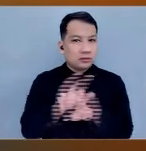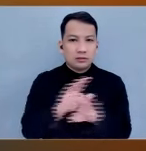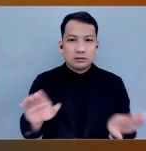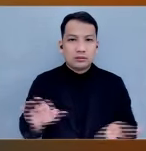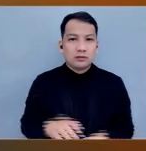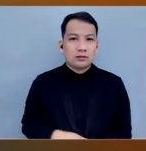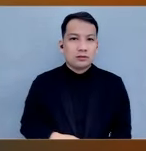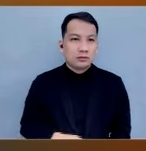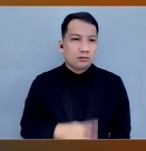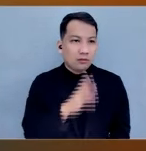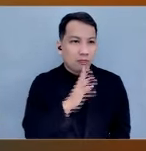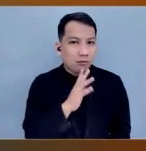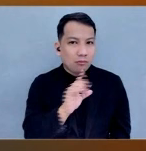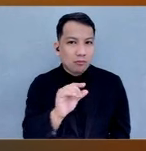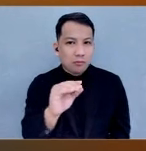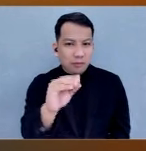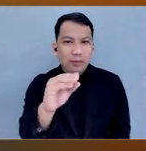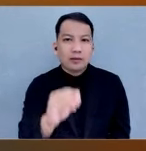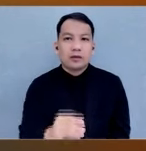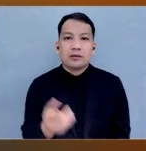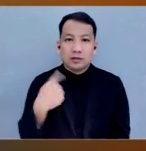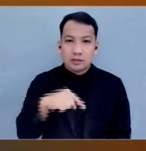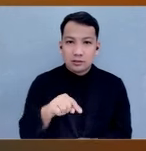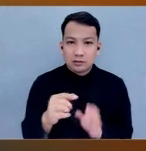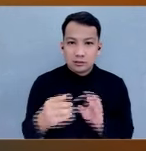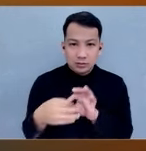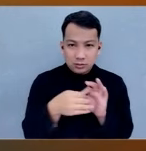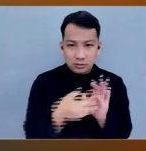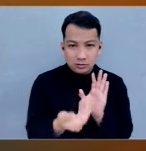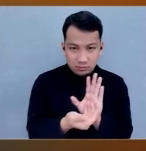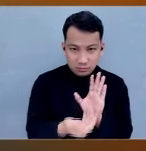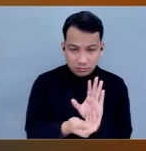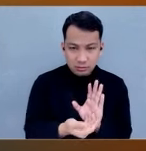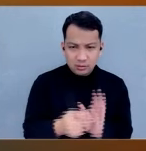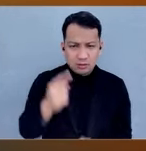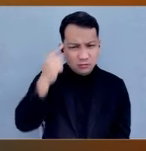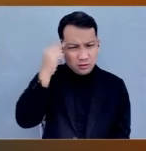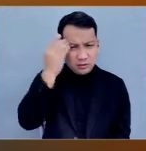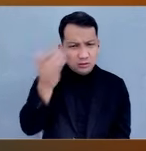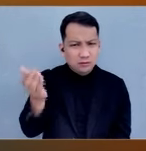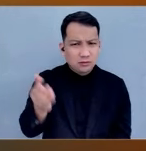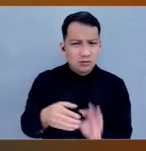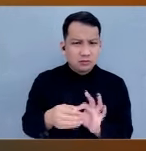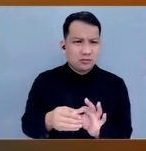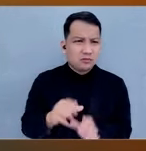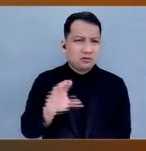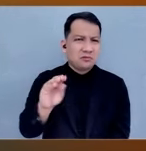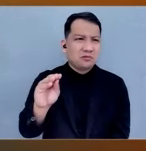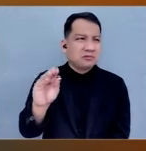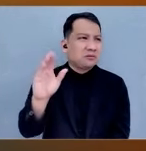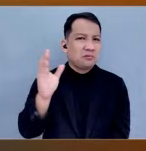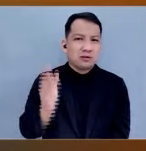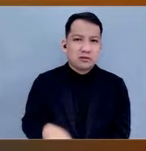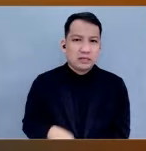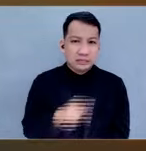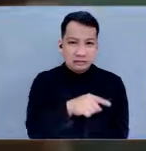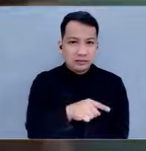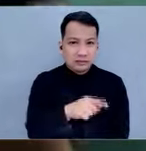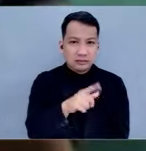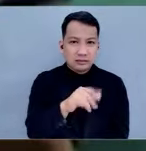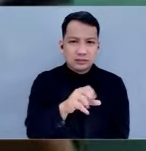laway lamang. Dapat yan, mayroong corroboration at sa aking pagkakaalam, eh laway lamang ang sinasabi ng Las Cañas na